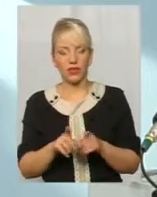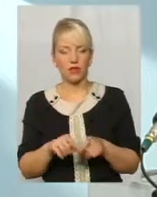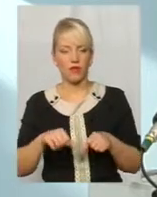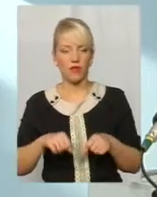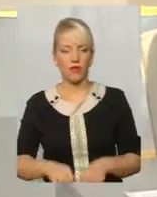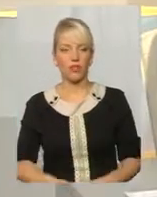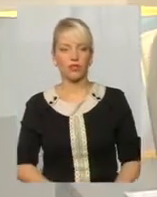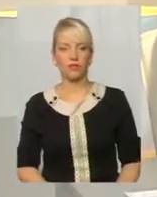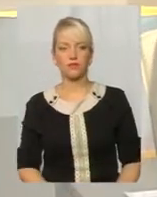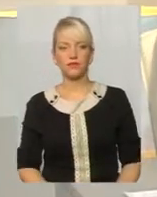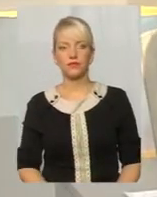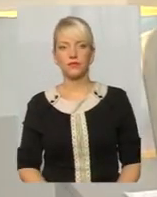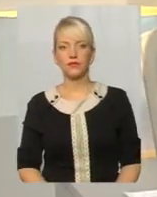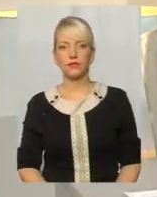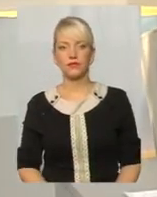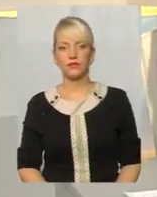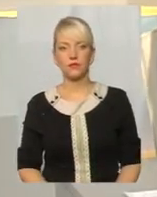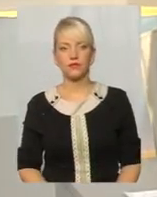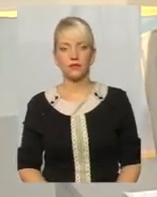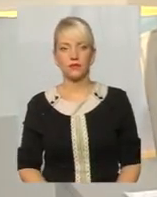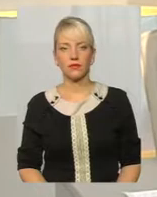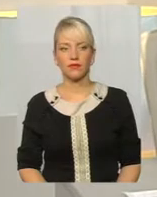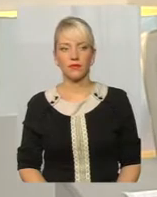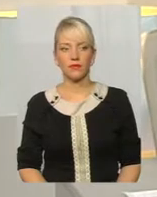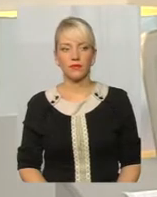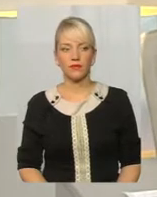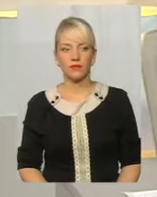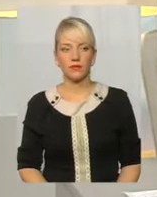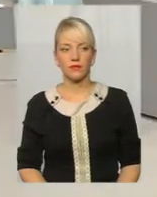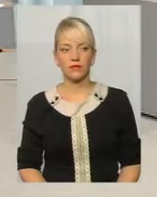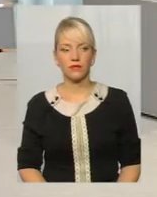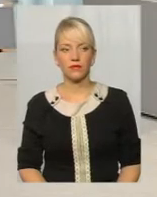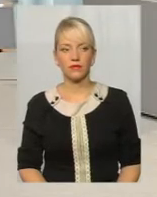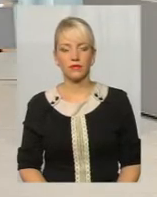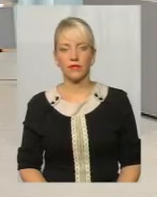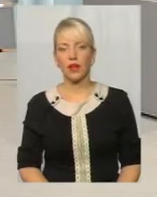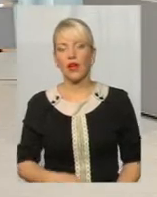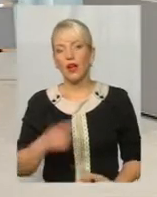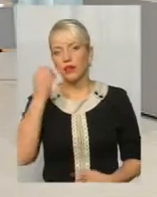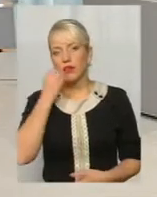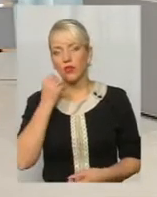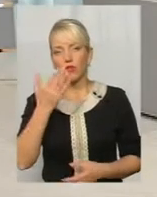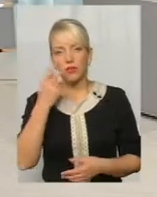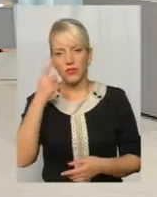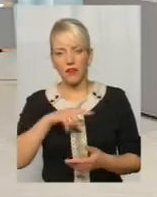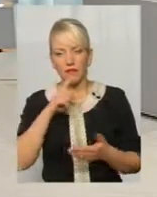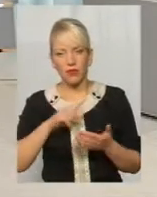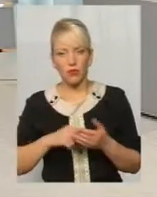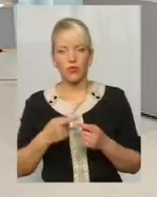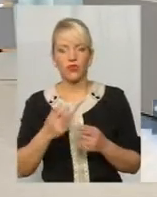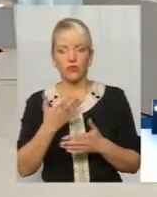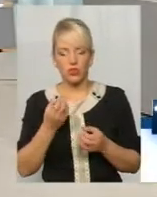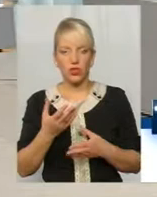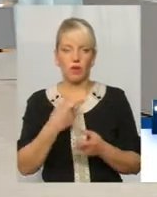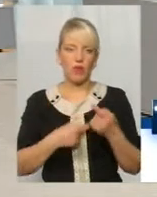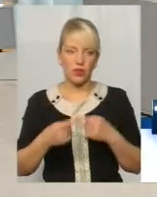повноваження. Дякую вам за відповідь. Ми до цих питань ще повернемось, зокрема, і стосовно відповідальності, і стосовно